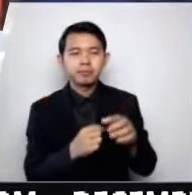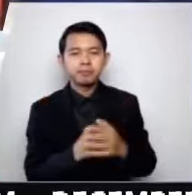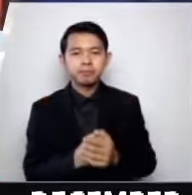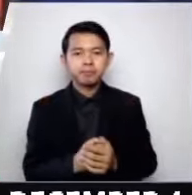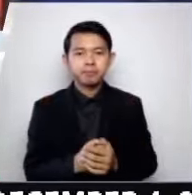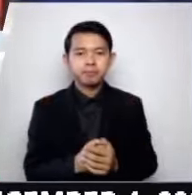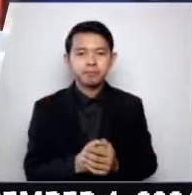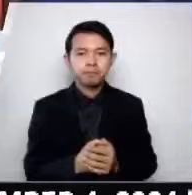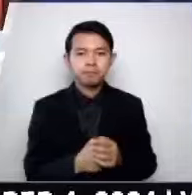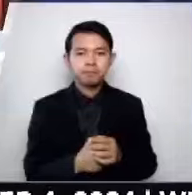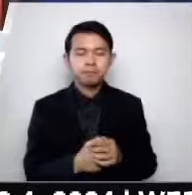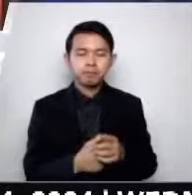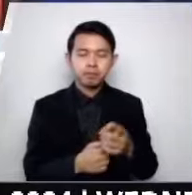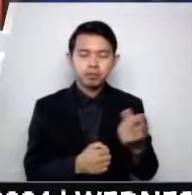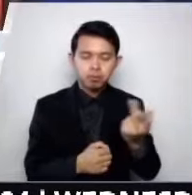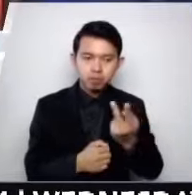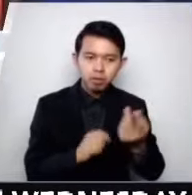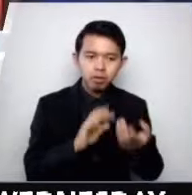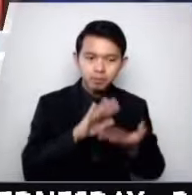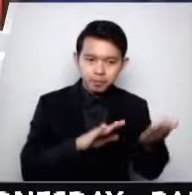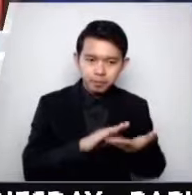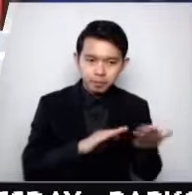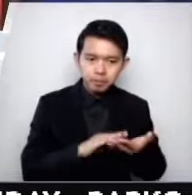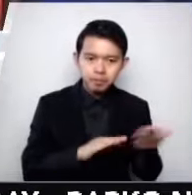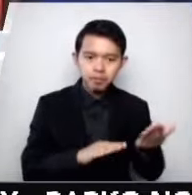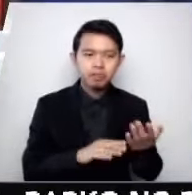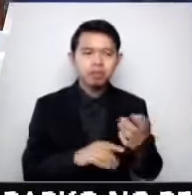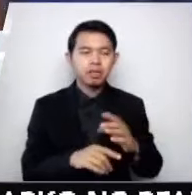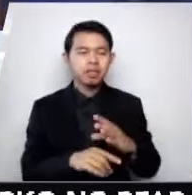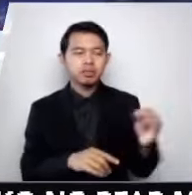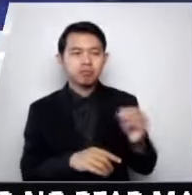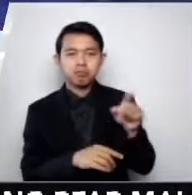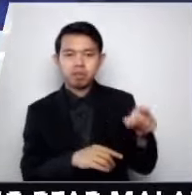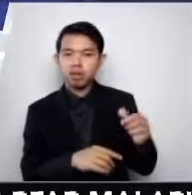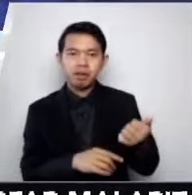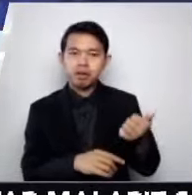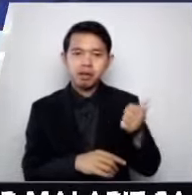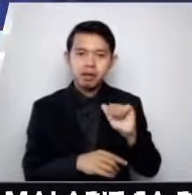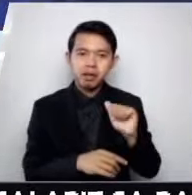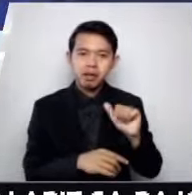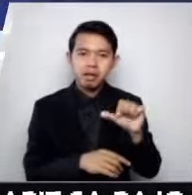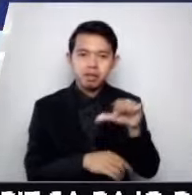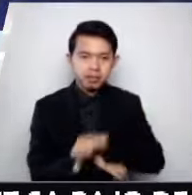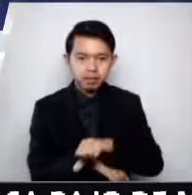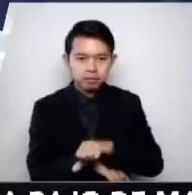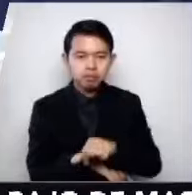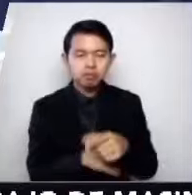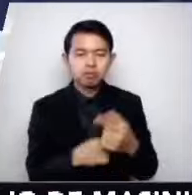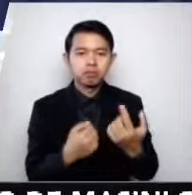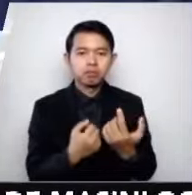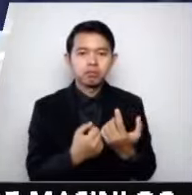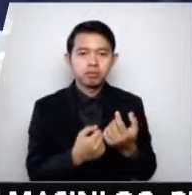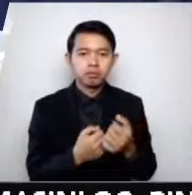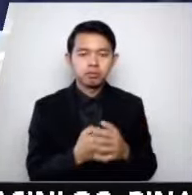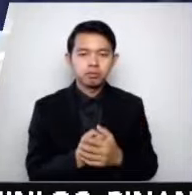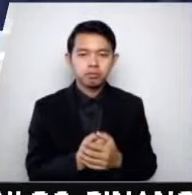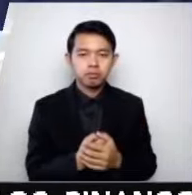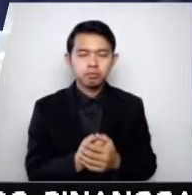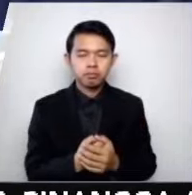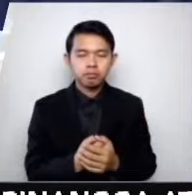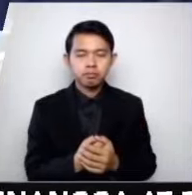nagtatayaan na ayaw nila matalo. Nangyari yan, ako na lang yung pinagkakaisaan. Pagkatapos po ng sugal namin,